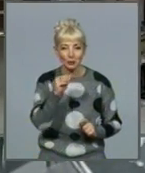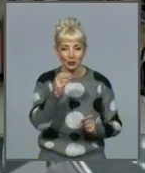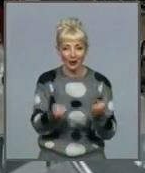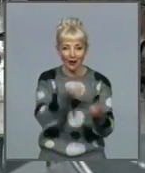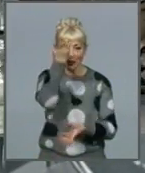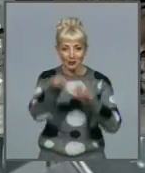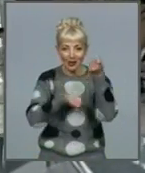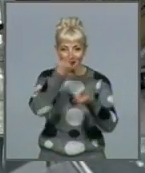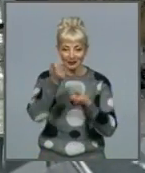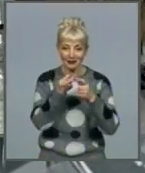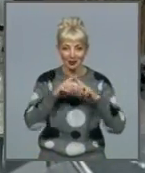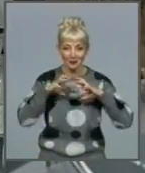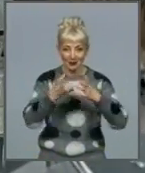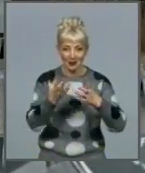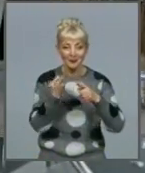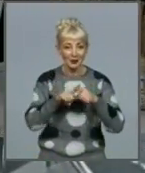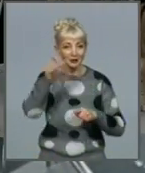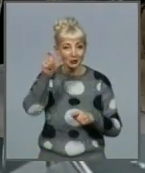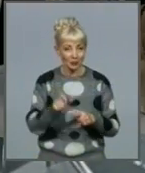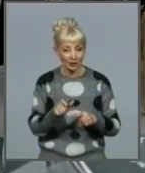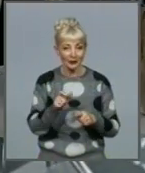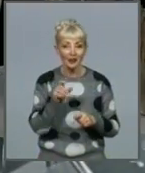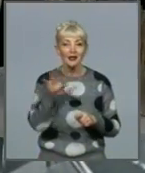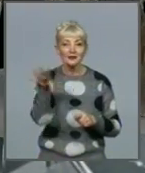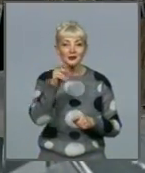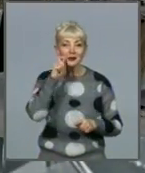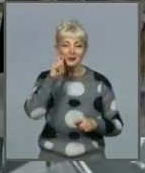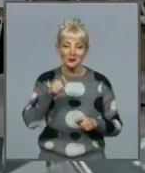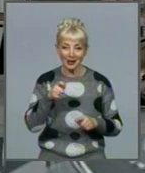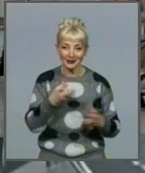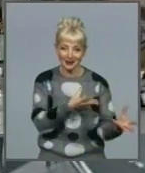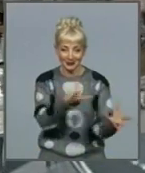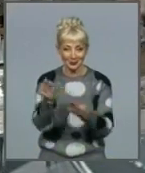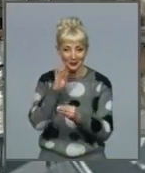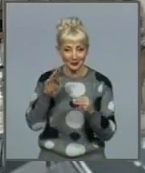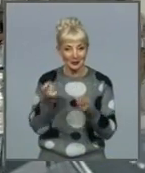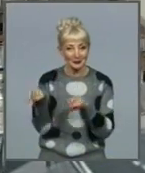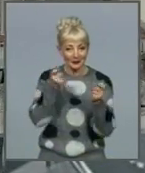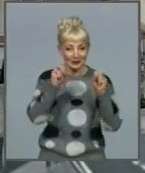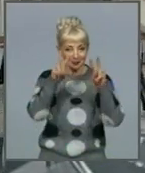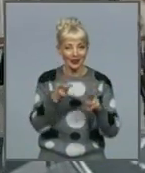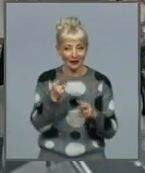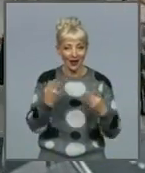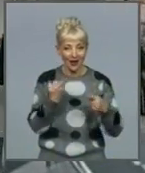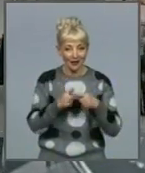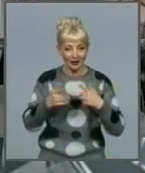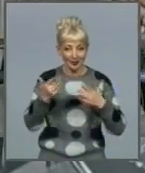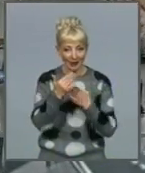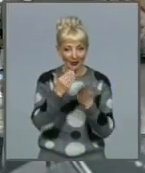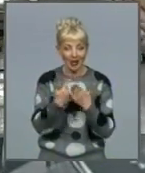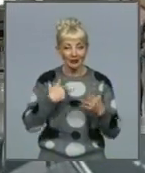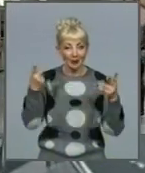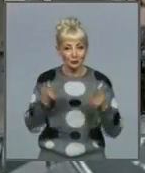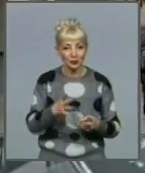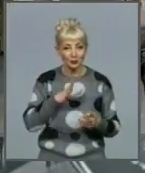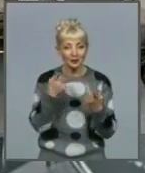харизматичний чоловік зводить з розуму всіх українських жінок. Ми привезли його спеціально для цієї програми, тому що нам потрібен був такий шаман